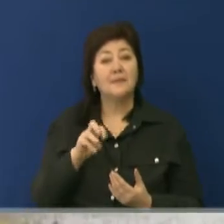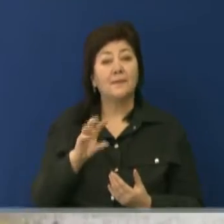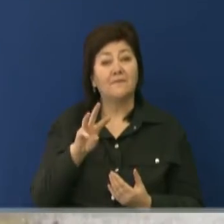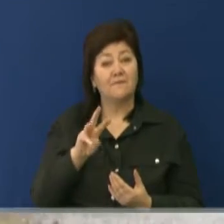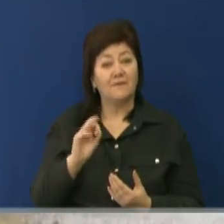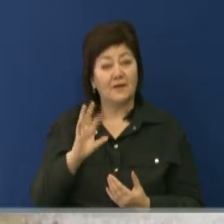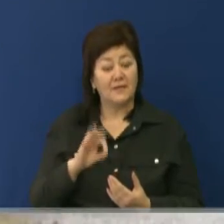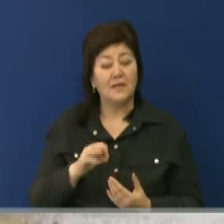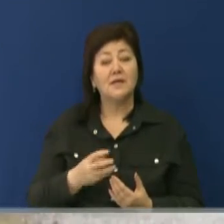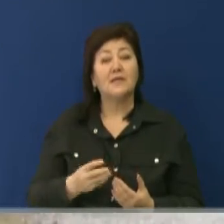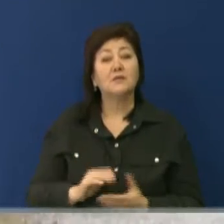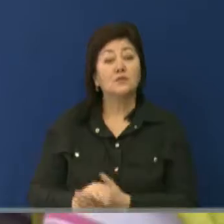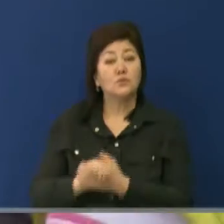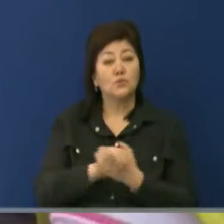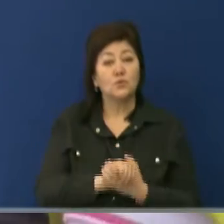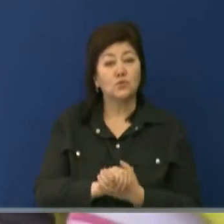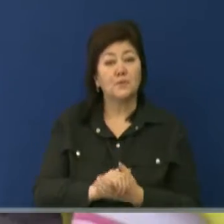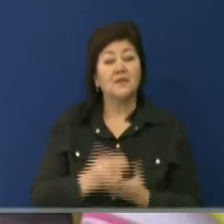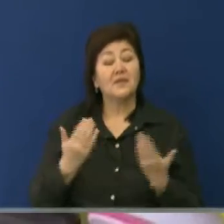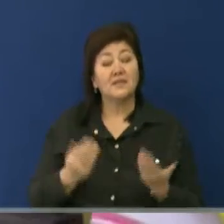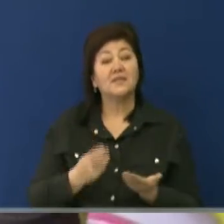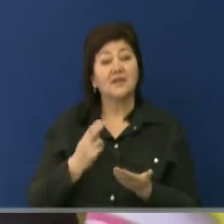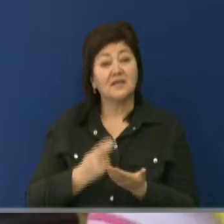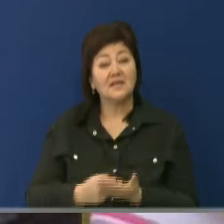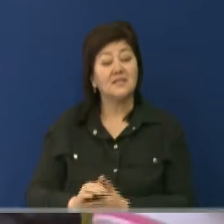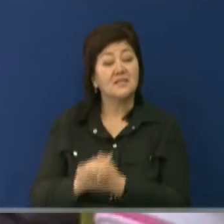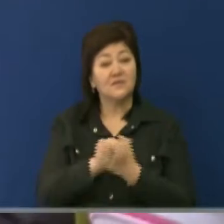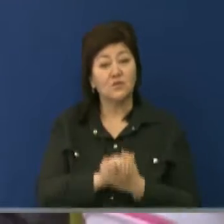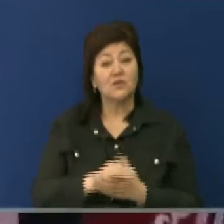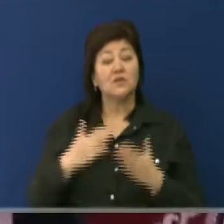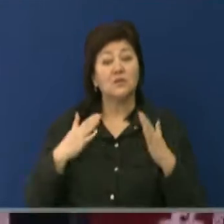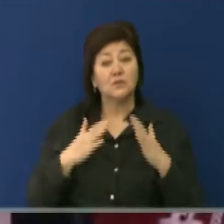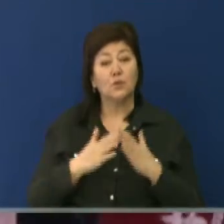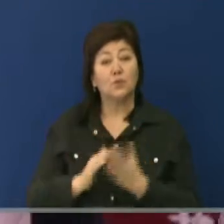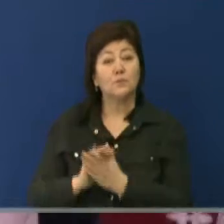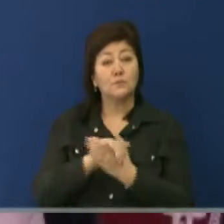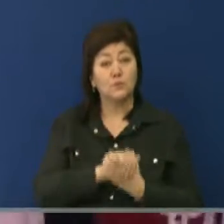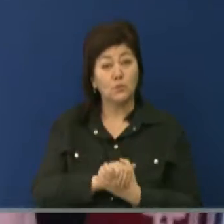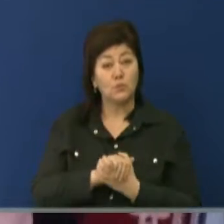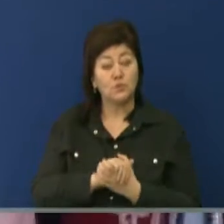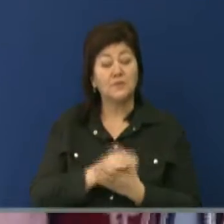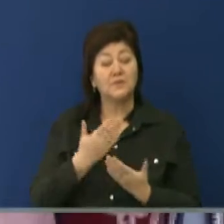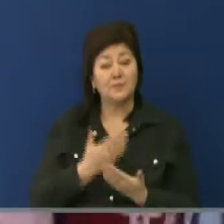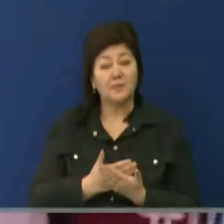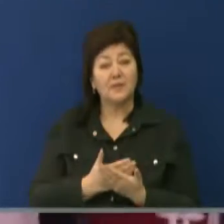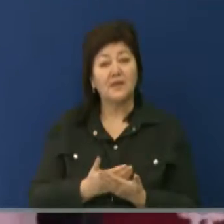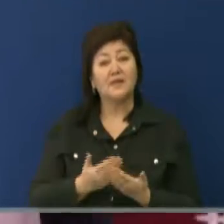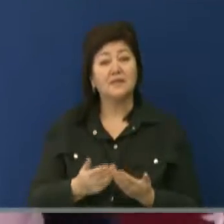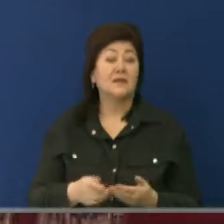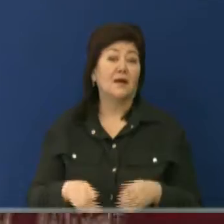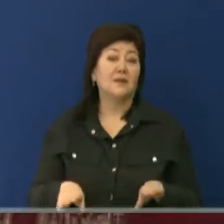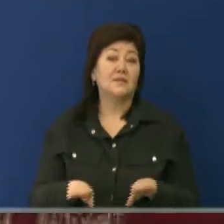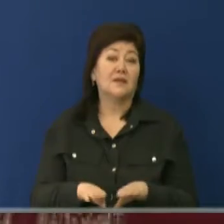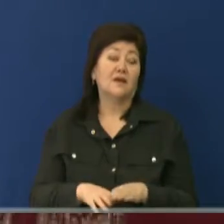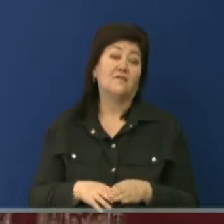Бұған Қазақстан халқы ассамблеясының жемісті жұмысы дәлел бола алады. Ал достық үйі мәдени ағарту қызметін қанатқармай, қоғамдық келісім орталығына айнала